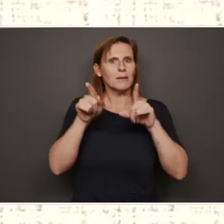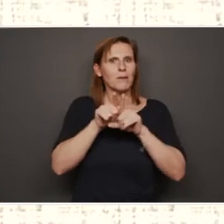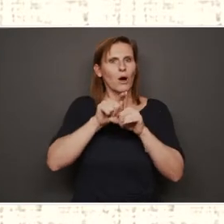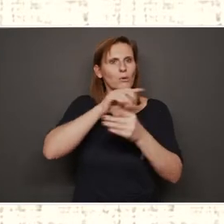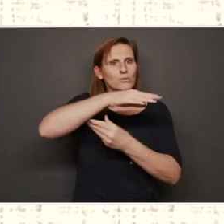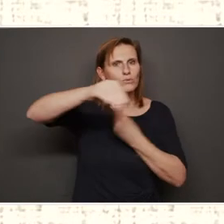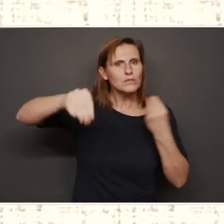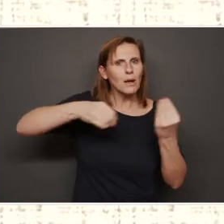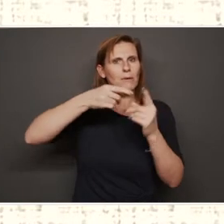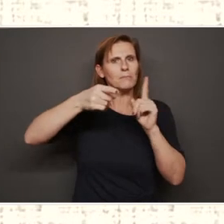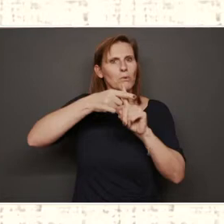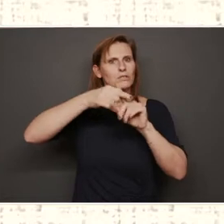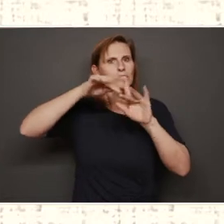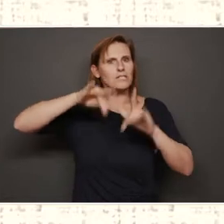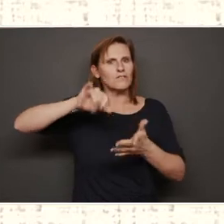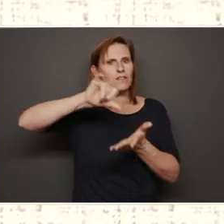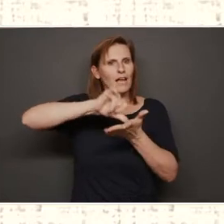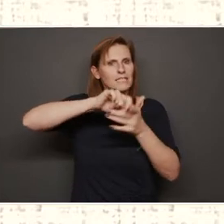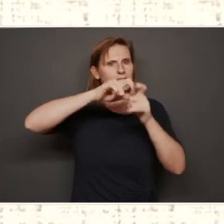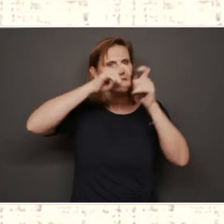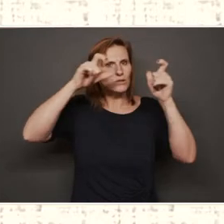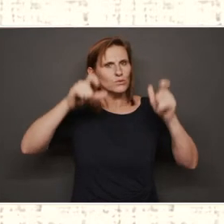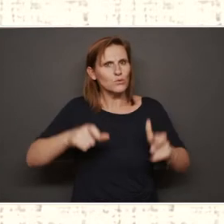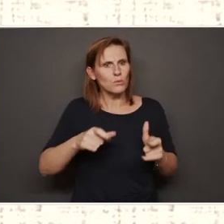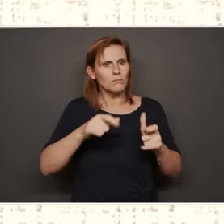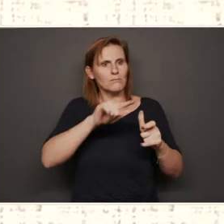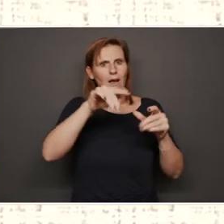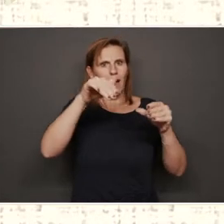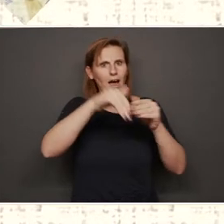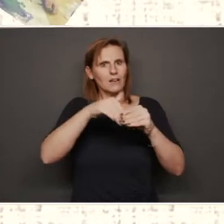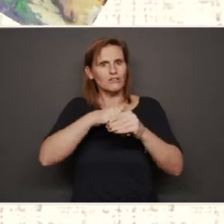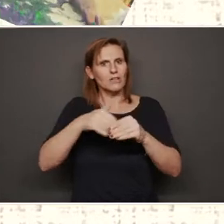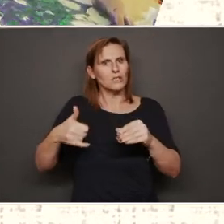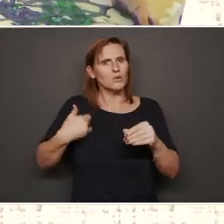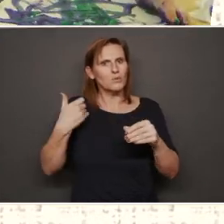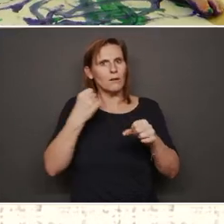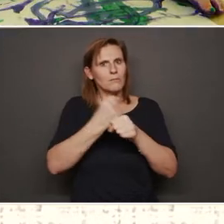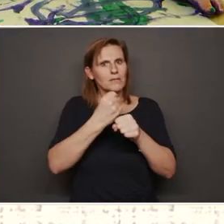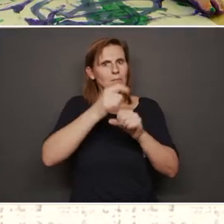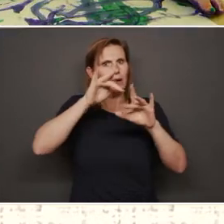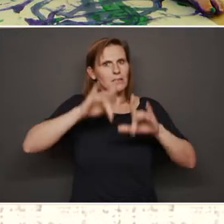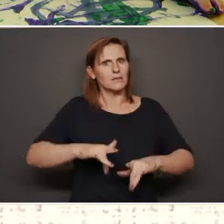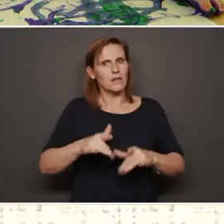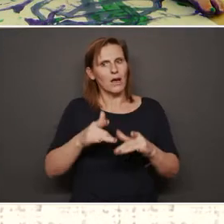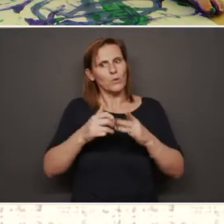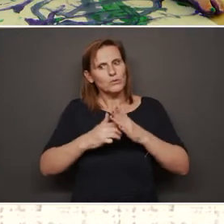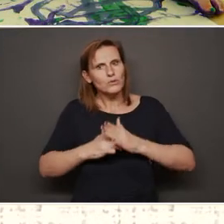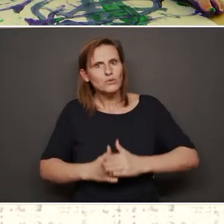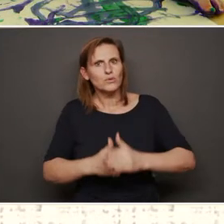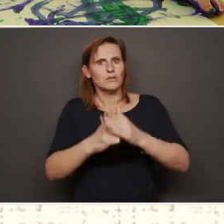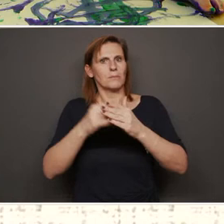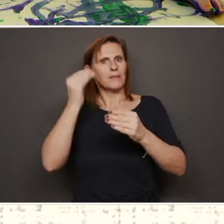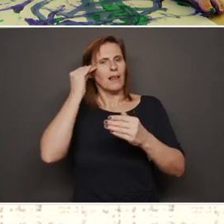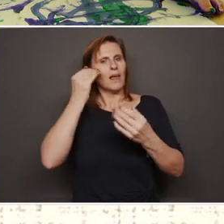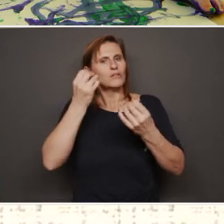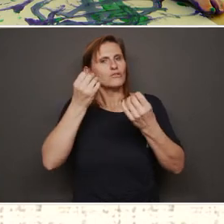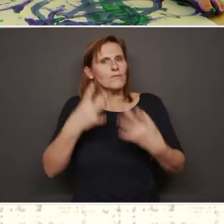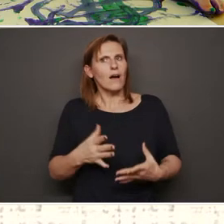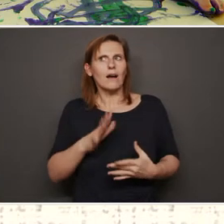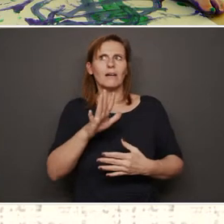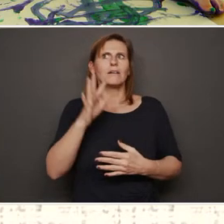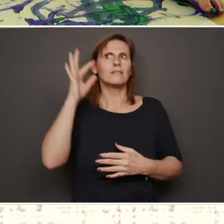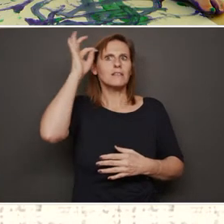im Zentrum unterstützen die dort angestellte junge Mitarbeiterin mit Lernschwäche, die in ihrem Traumberuf